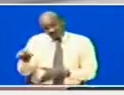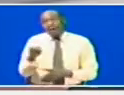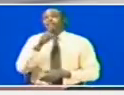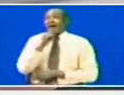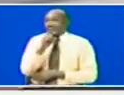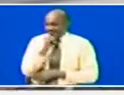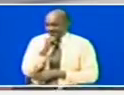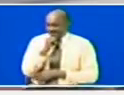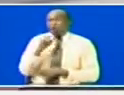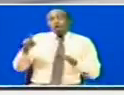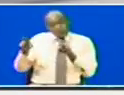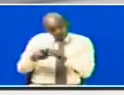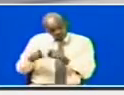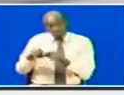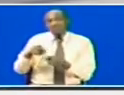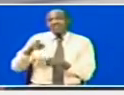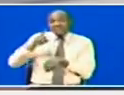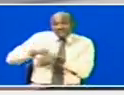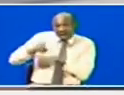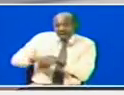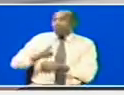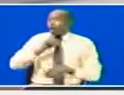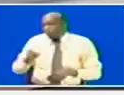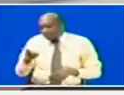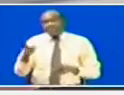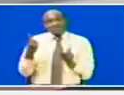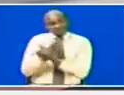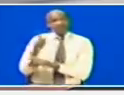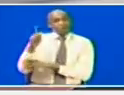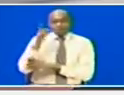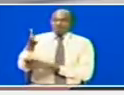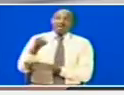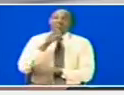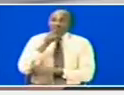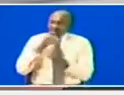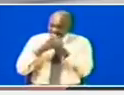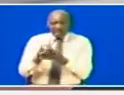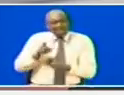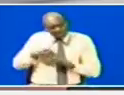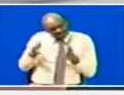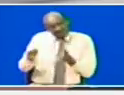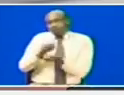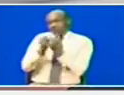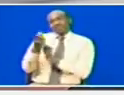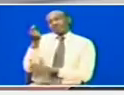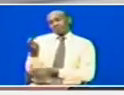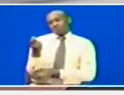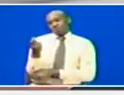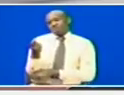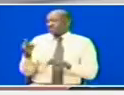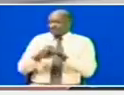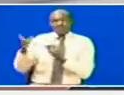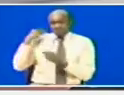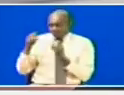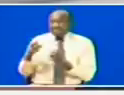mwanamume. Alafu pia vile vile katika kutoa amri pale nyumbani, kwa kama kiongozi anakuwa ni baba. Lakini kidogo imebadilika, sivyo ilivyokuwa. Sasa